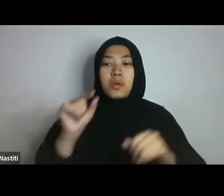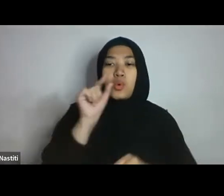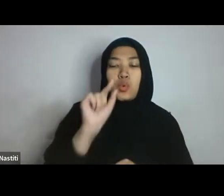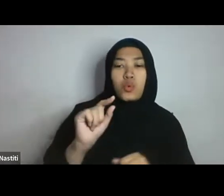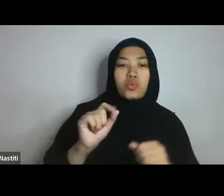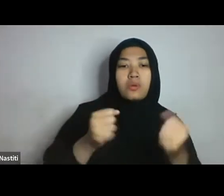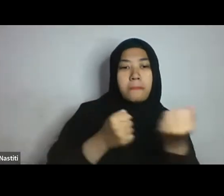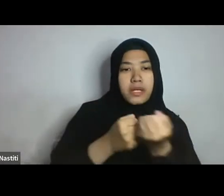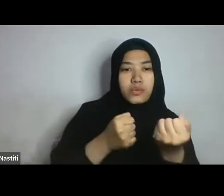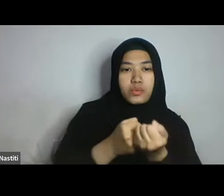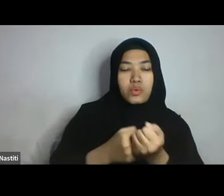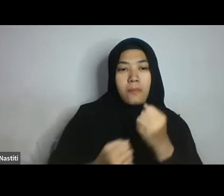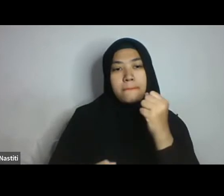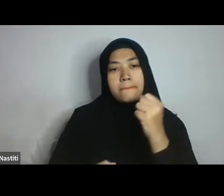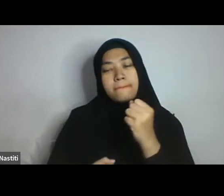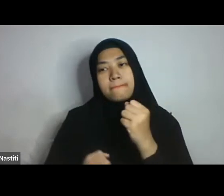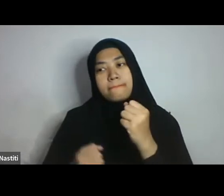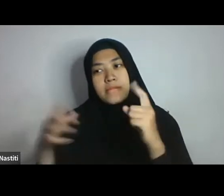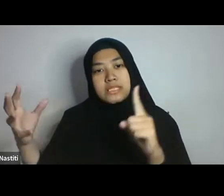who is willing to participate.